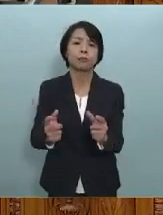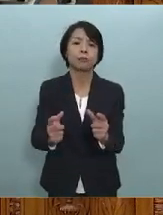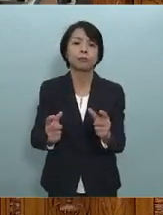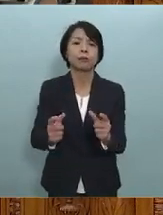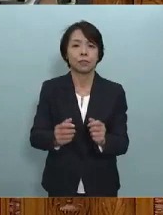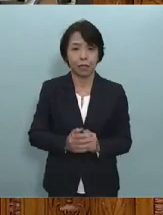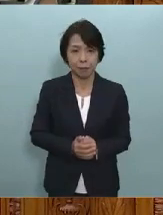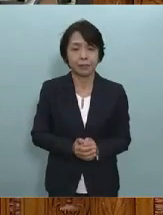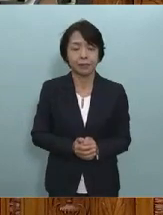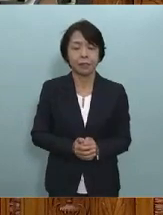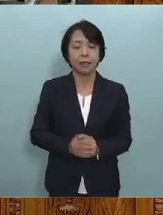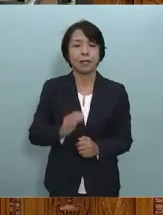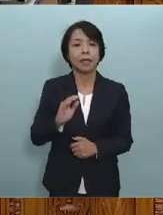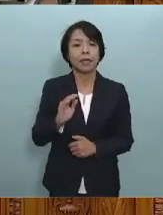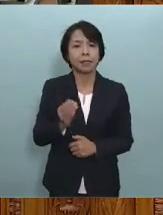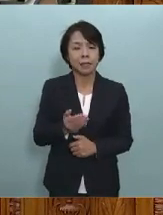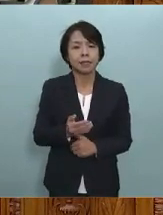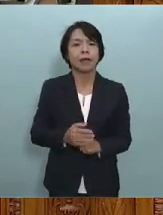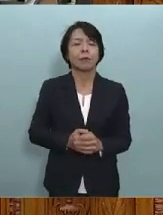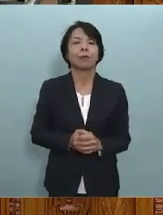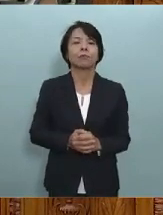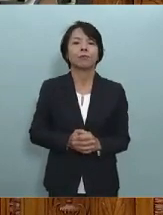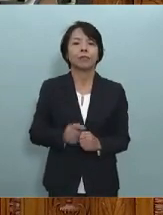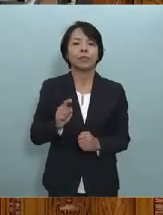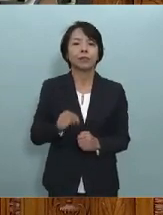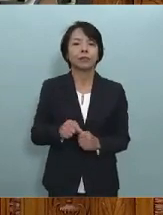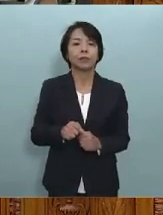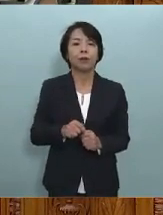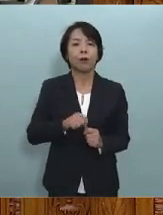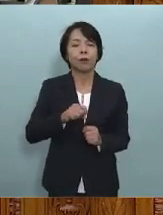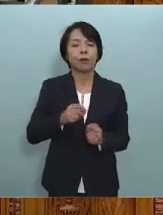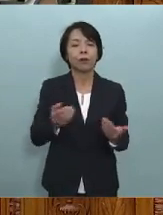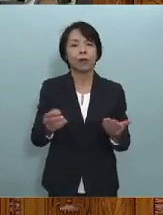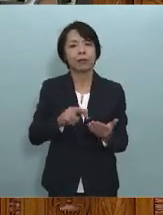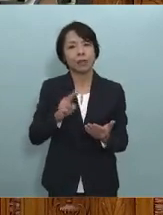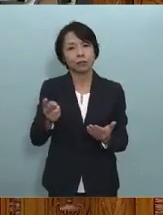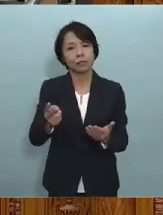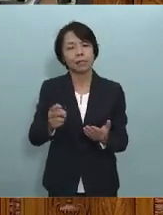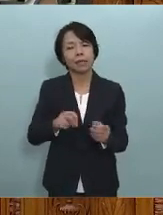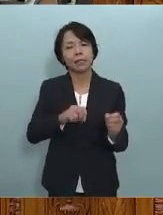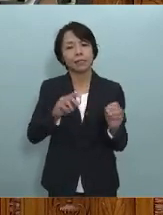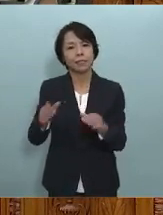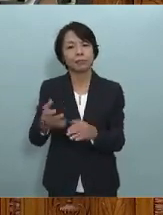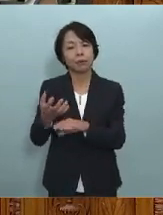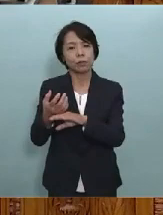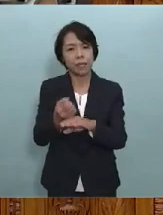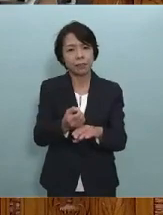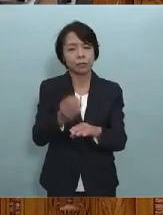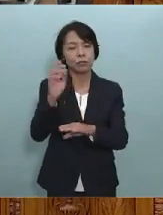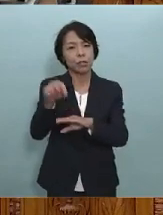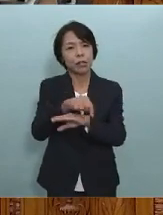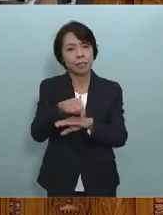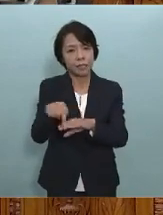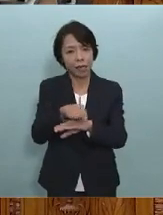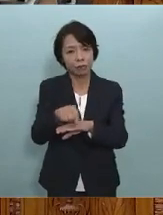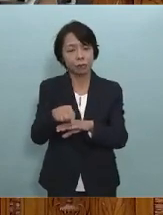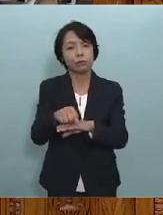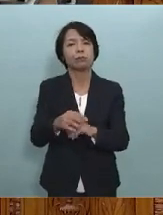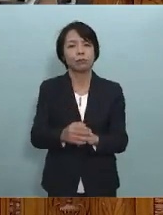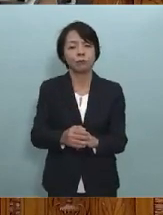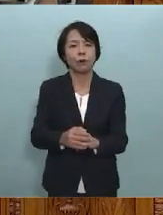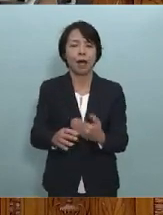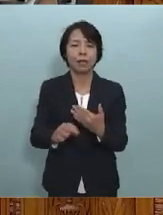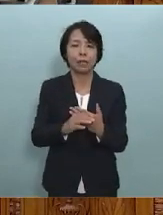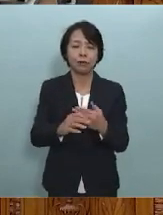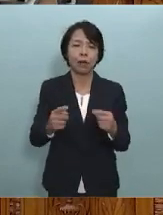ず転職なき移住を定着促進するための国の政策は残念ながら強調制度とか